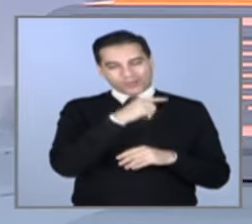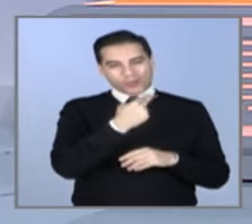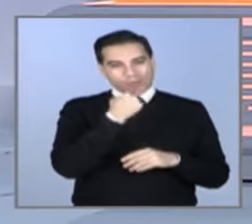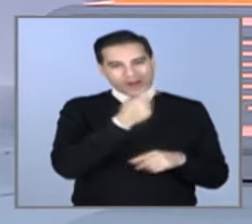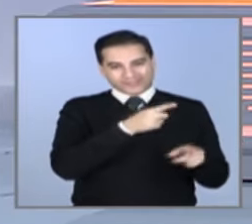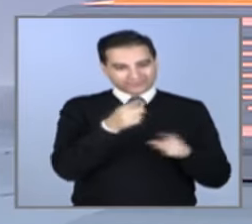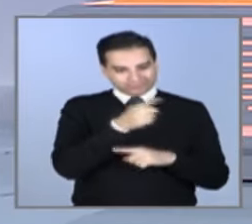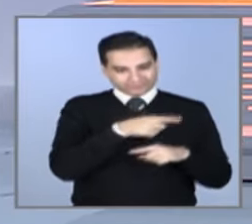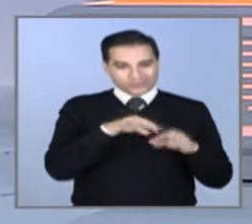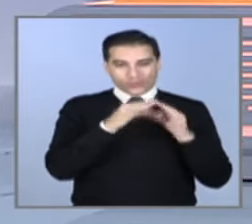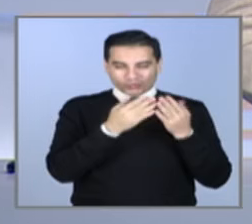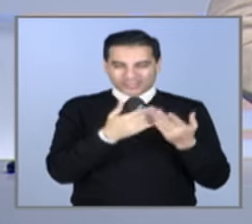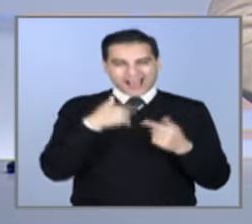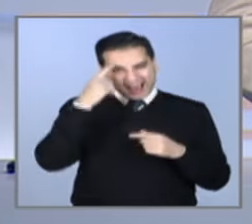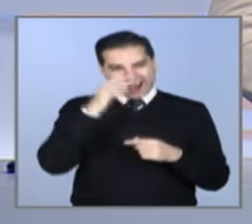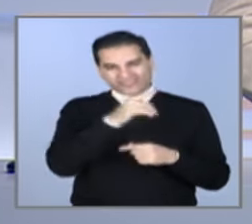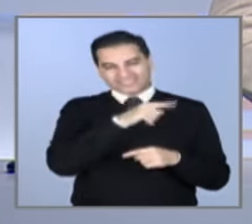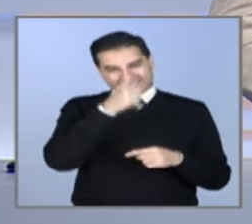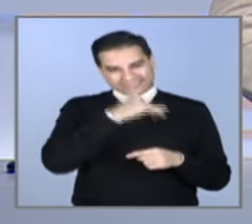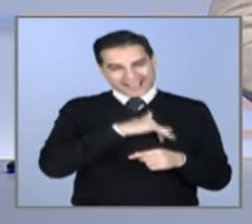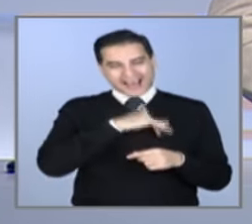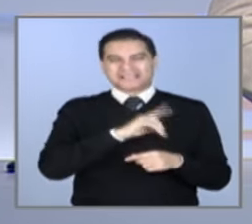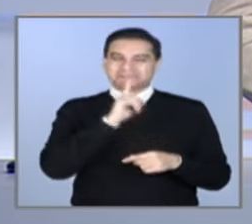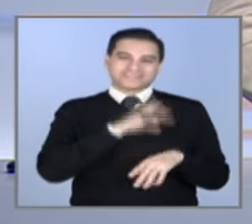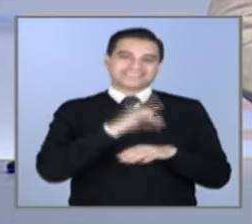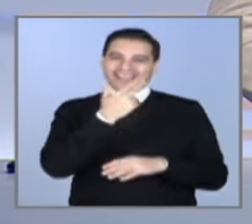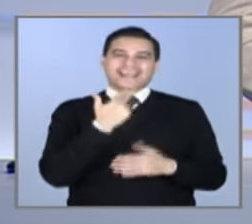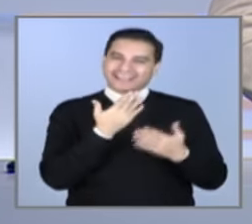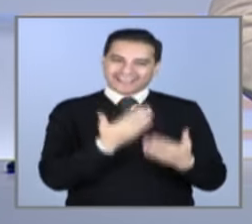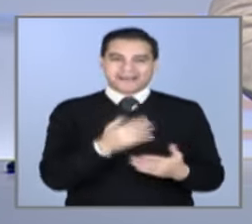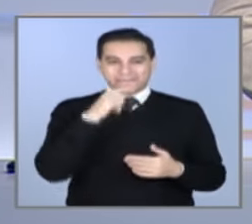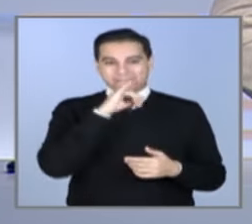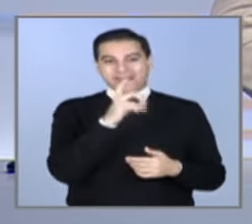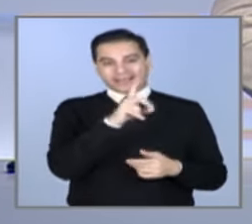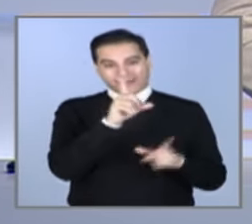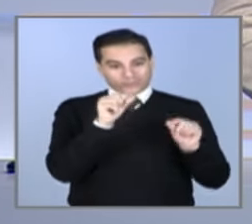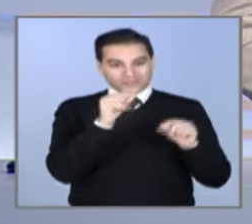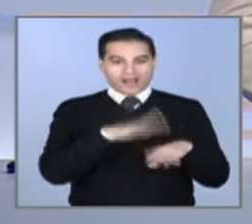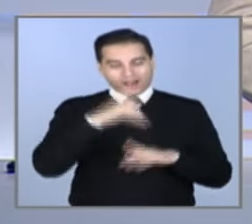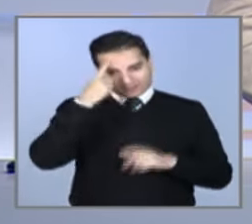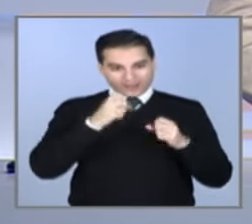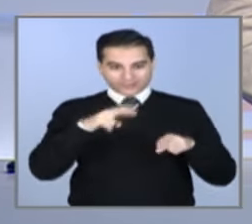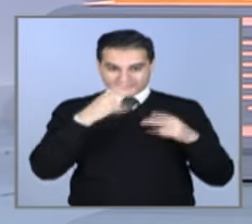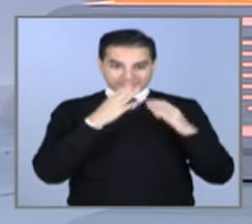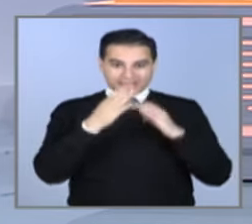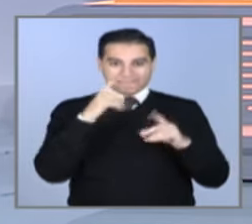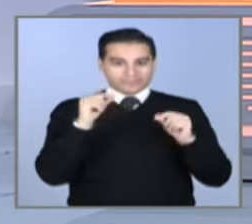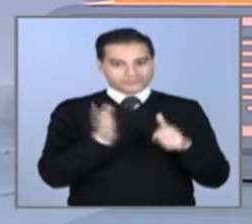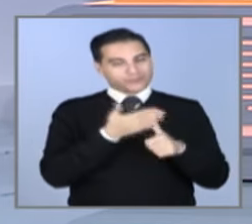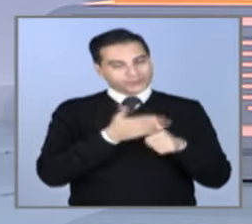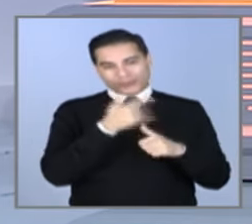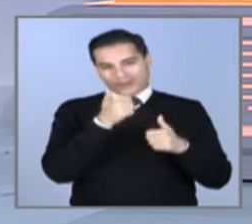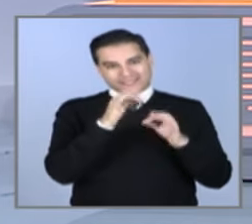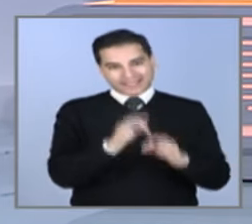لك لعبد الرحمن. يعني انا عارف انتوا زعلانين، ولكن منا النهارده تألقتي في تحت الضغط، عملتي شغل كويس